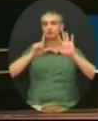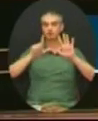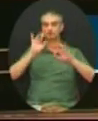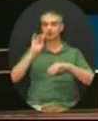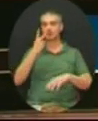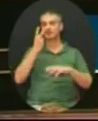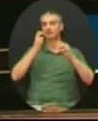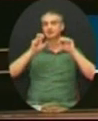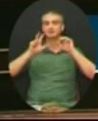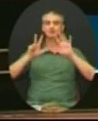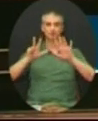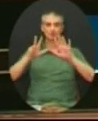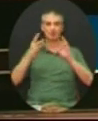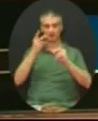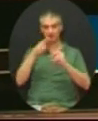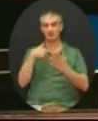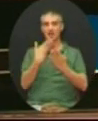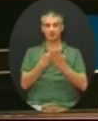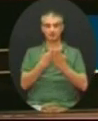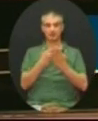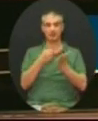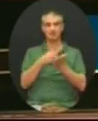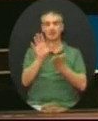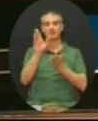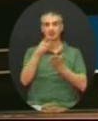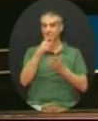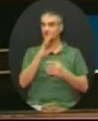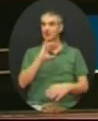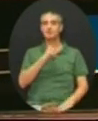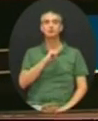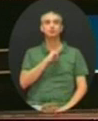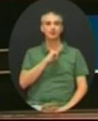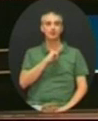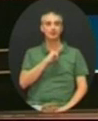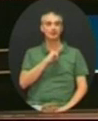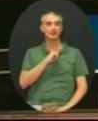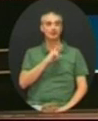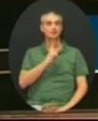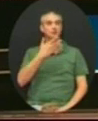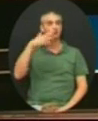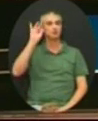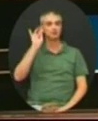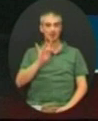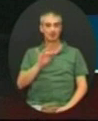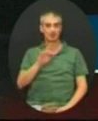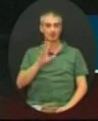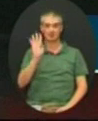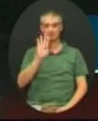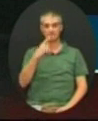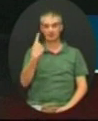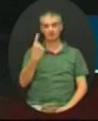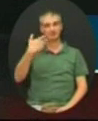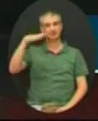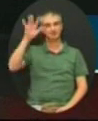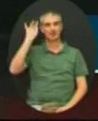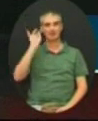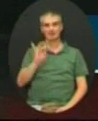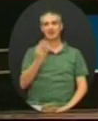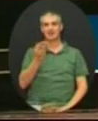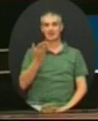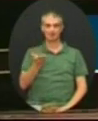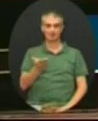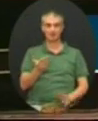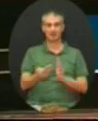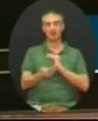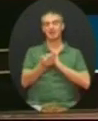נגד 28 הדבר הזה, ההצעה הזאת נדחתה, והדבר המעניין זה מי שהצביע נגד. ראש הממשלה נתניהו הצביע נגד הדבר הזה.